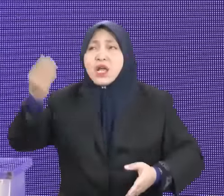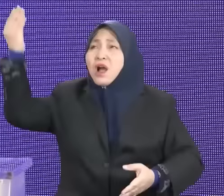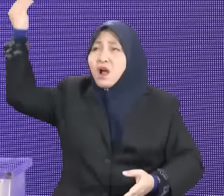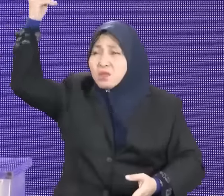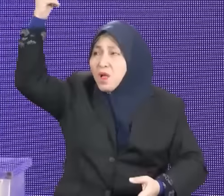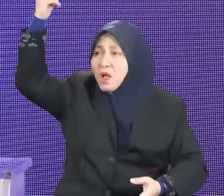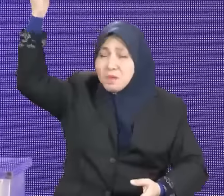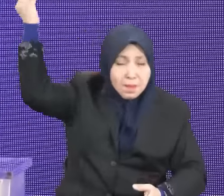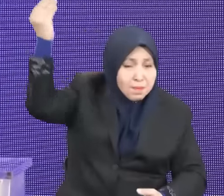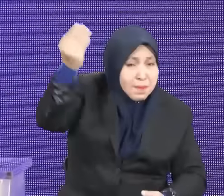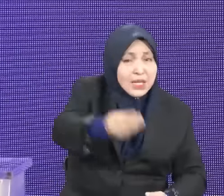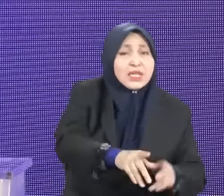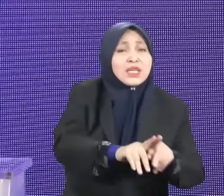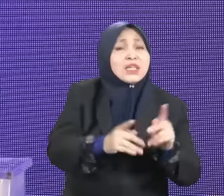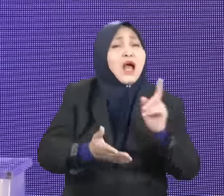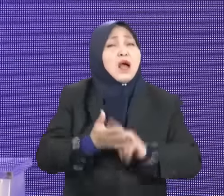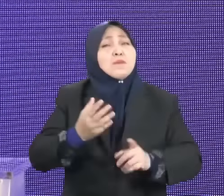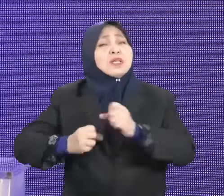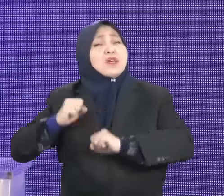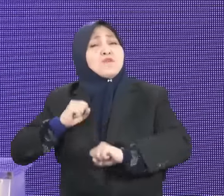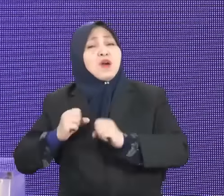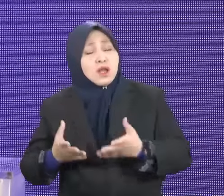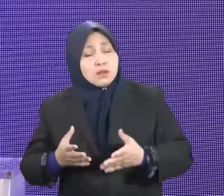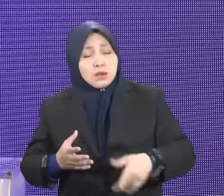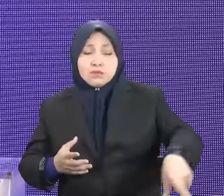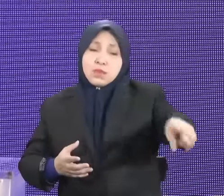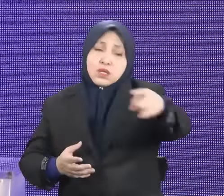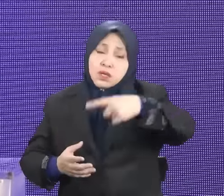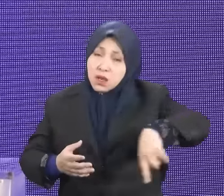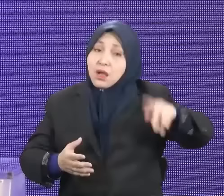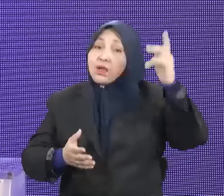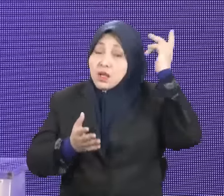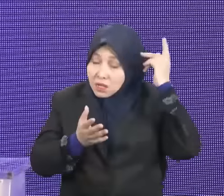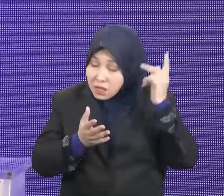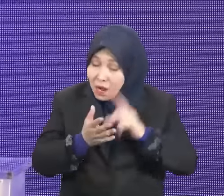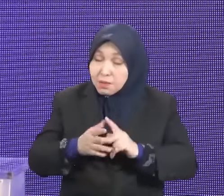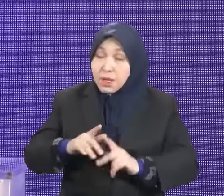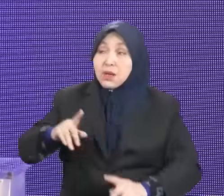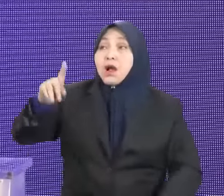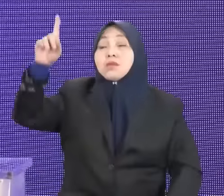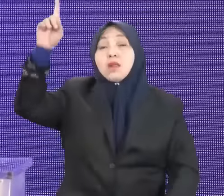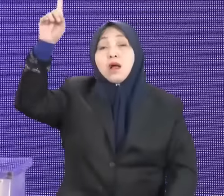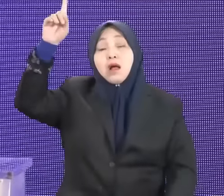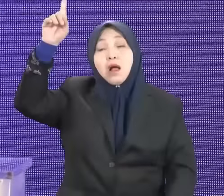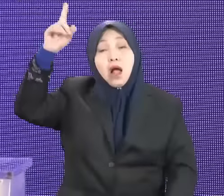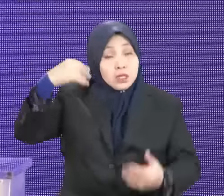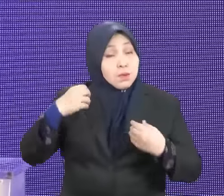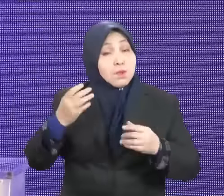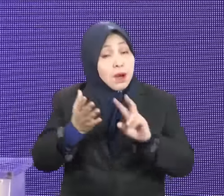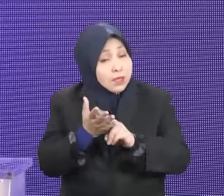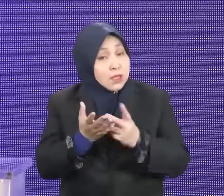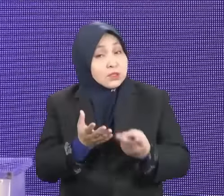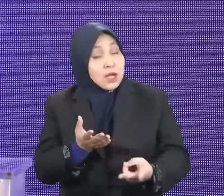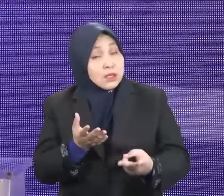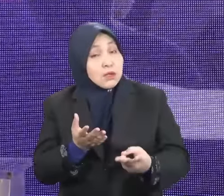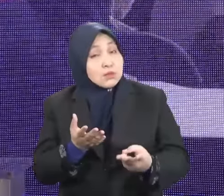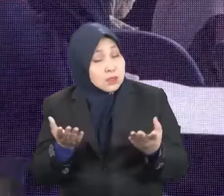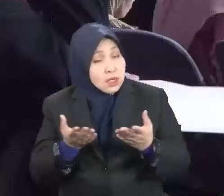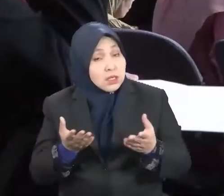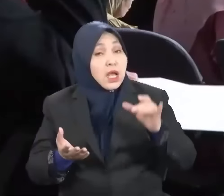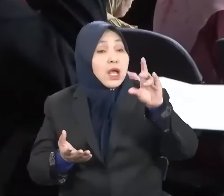Nahwu ya mereka ini mengenal kepadanya ada beberapa terjemahan kefahaman di sini